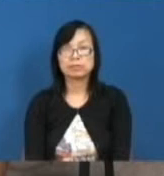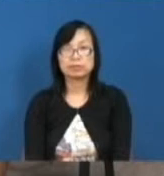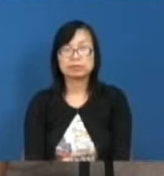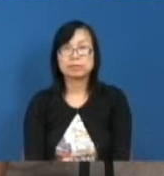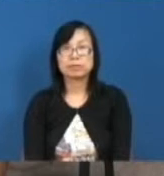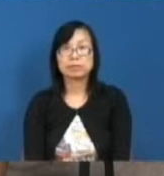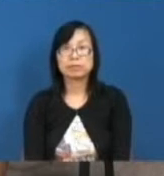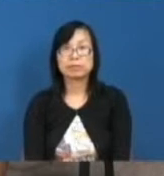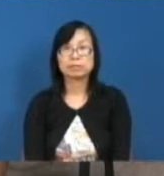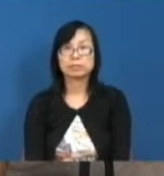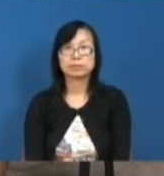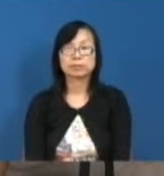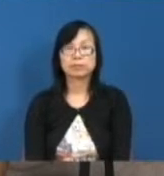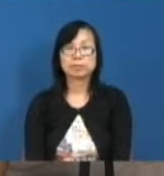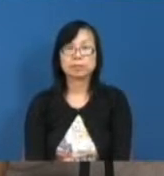係咪啊？